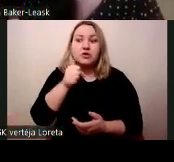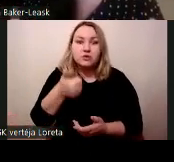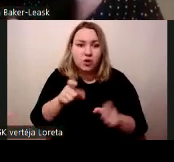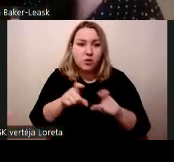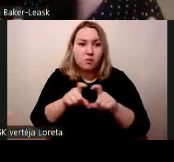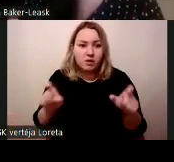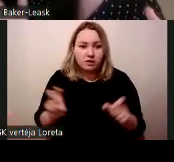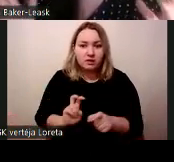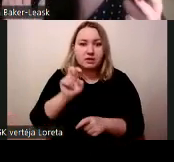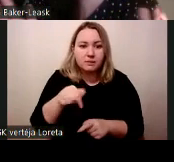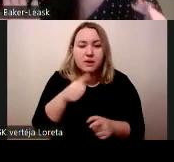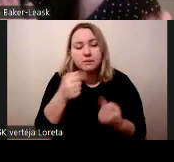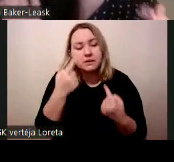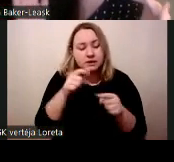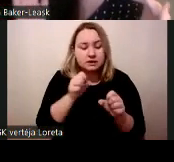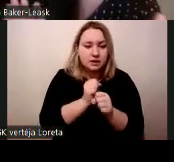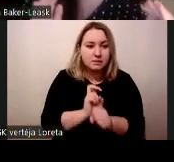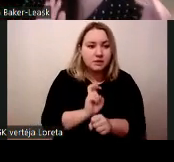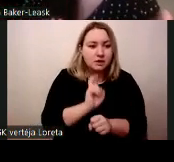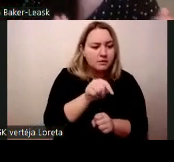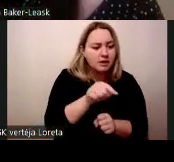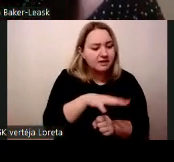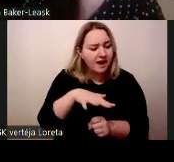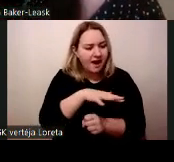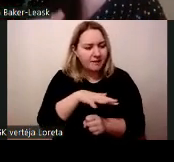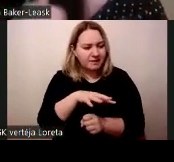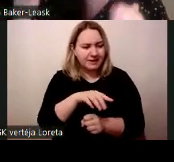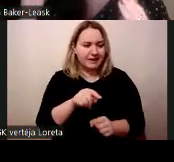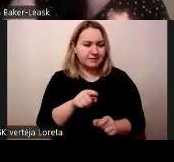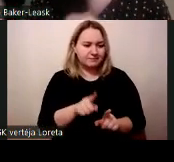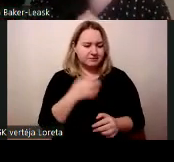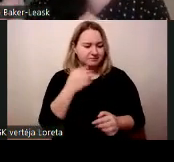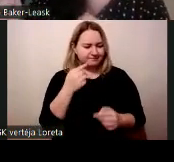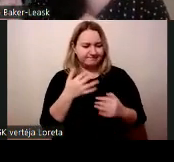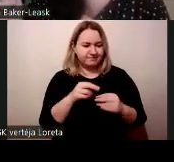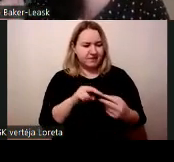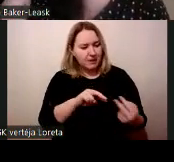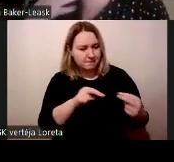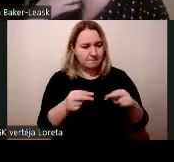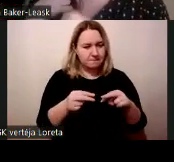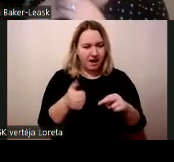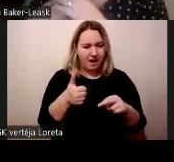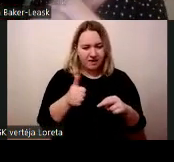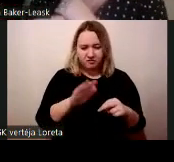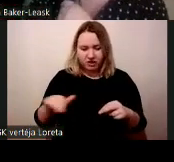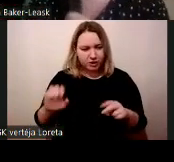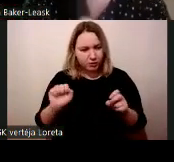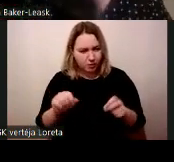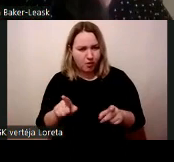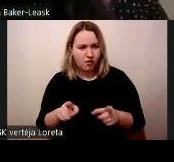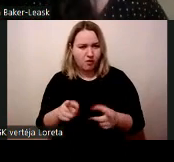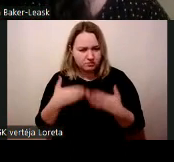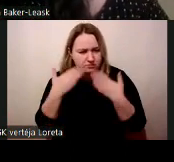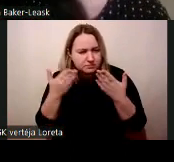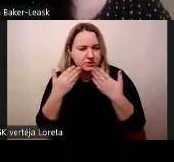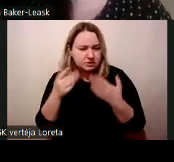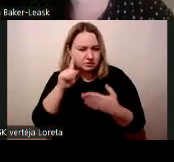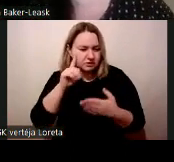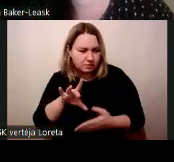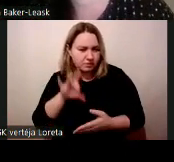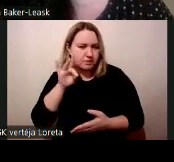ar kitą savo darbą, keistumėte aplinką, kad padėtumėte vaikams suprasti skaitimo reikšmę ir kad jie vis tik rinktųsi